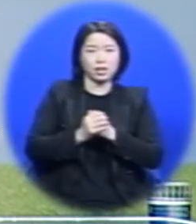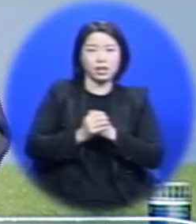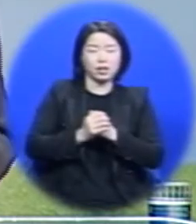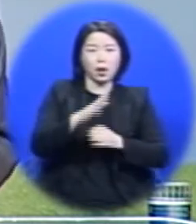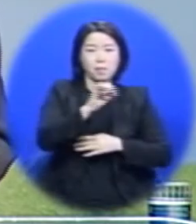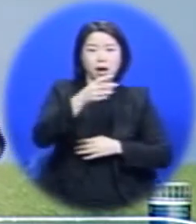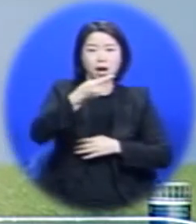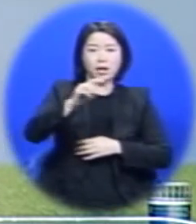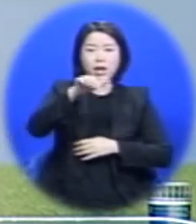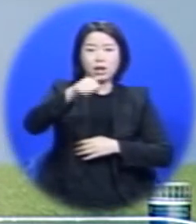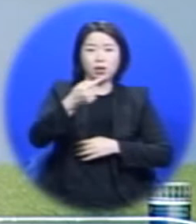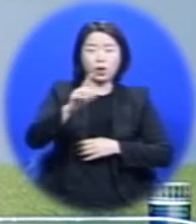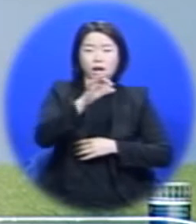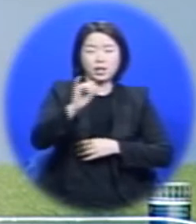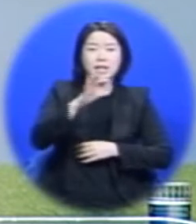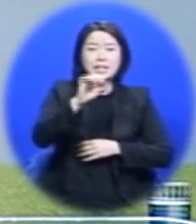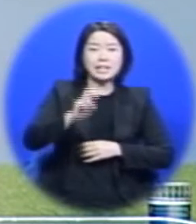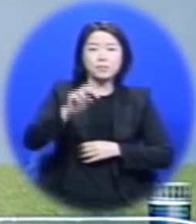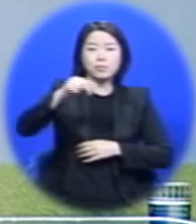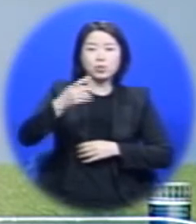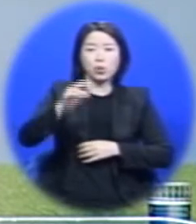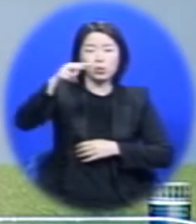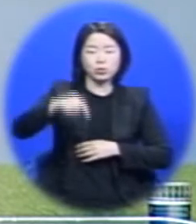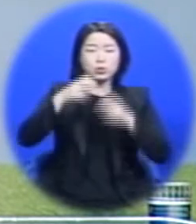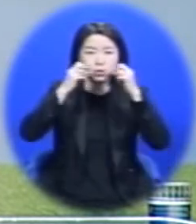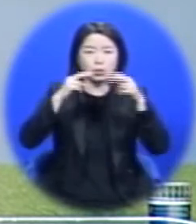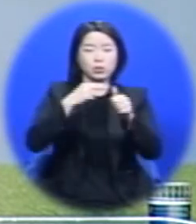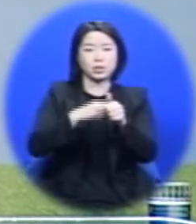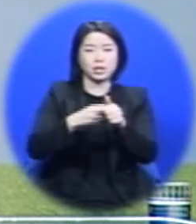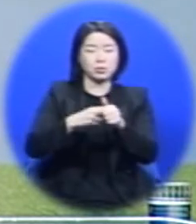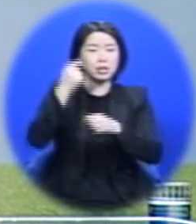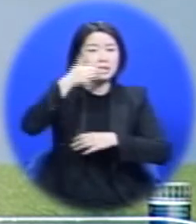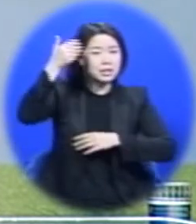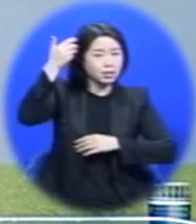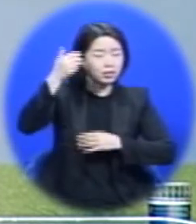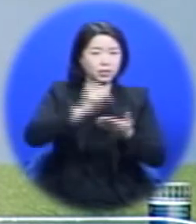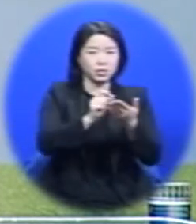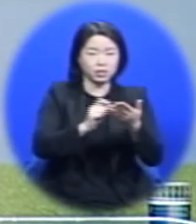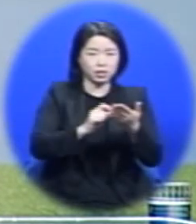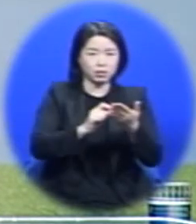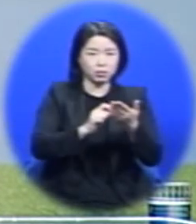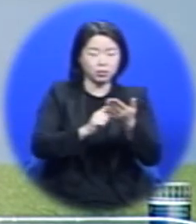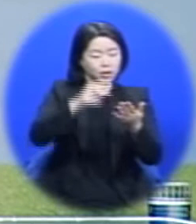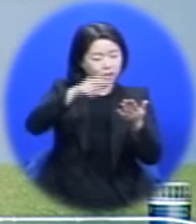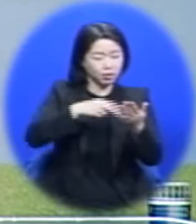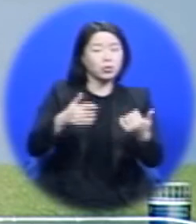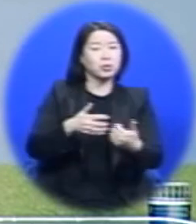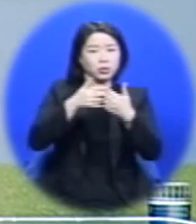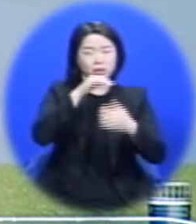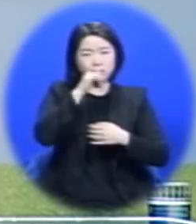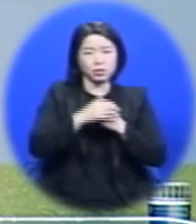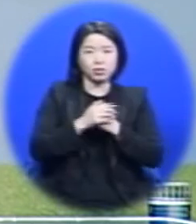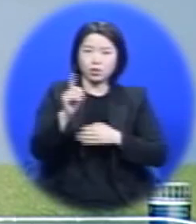파라과이 임동수 선교사님이 그가 영성일기에 쓴 내용을 읽고 도전도 받았어요. 어떤